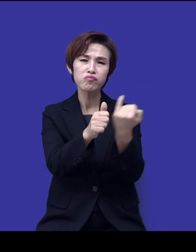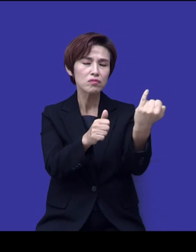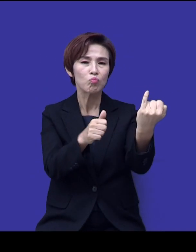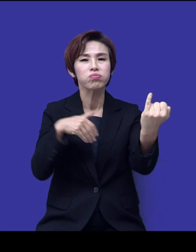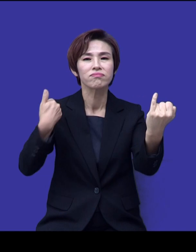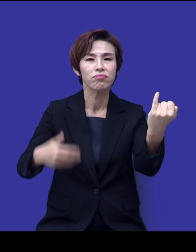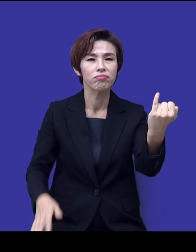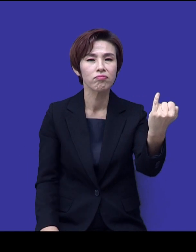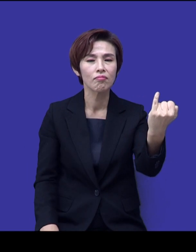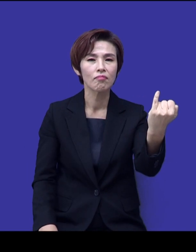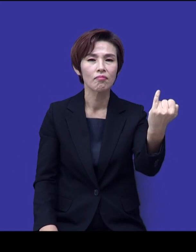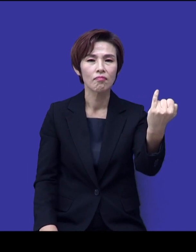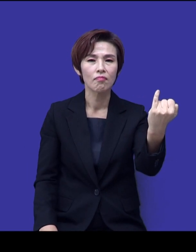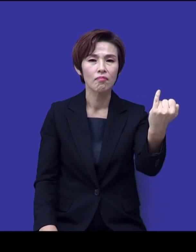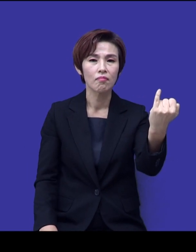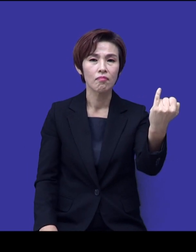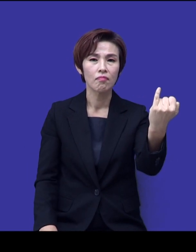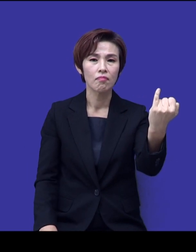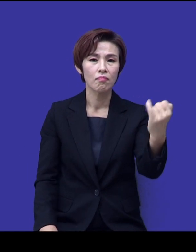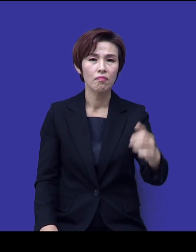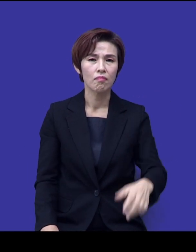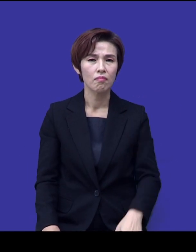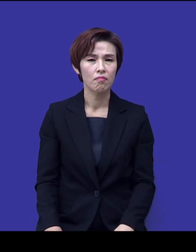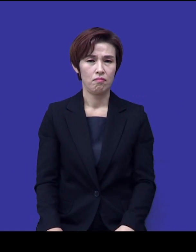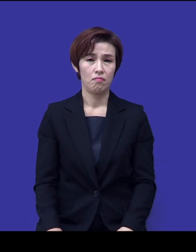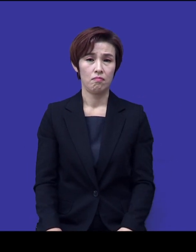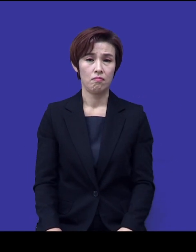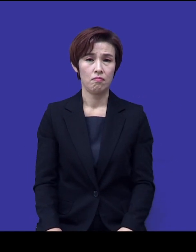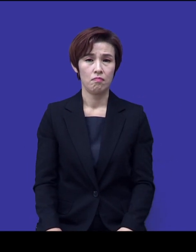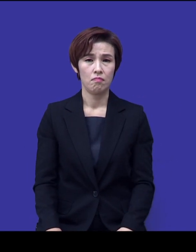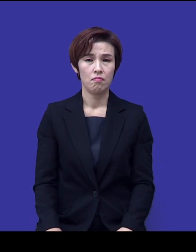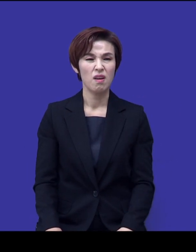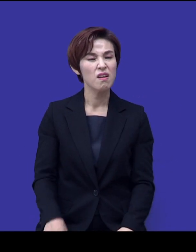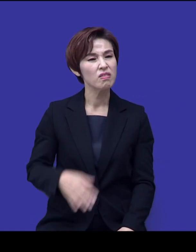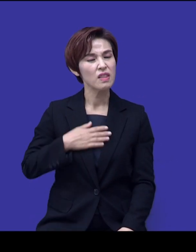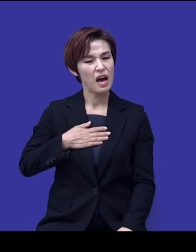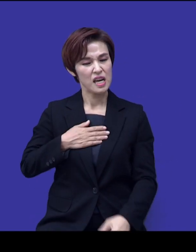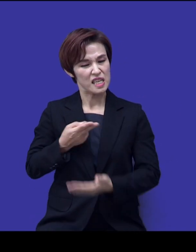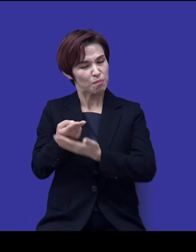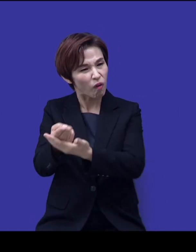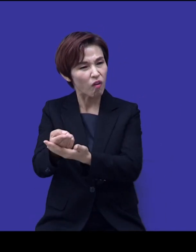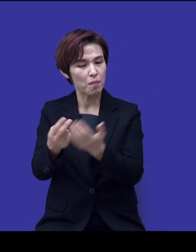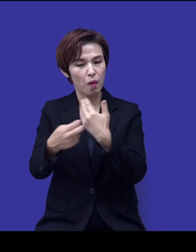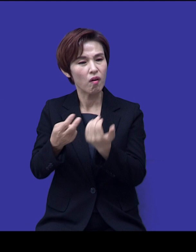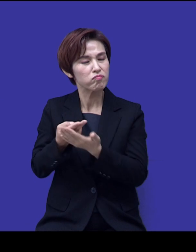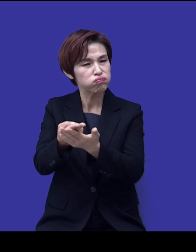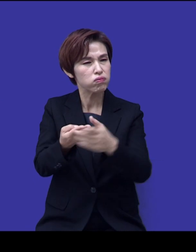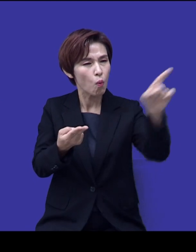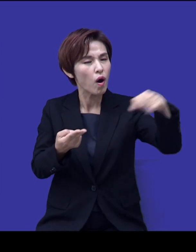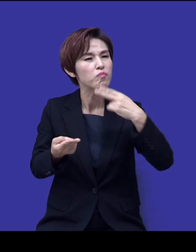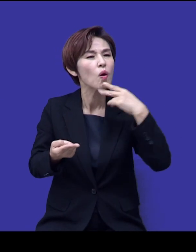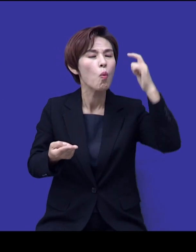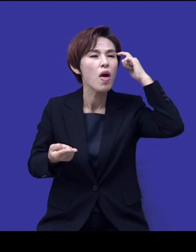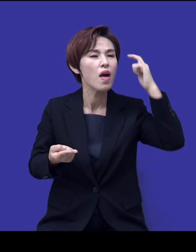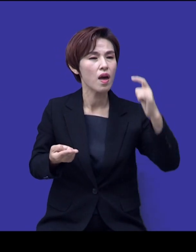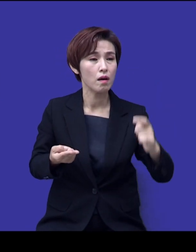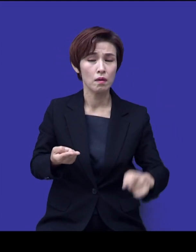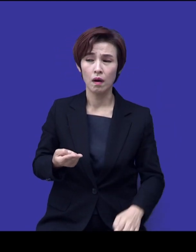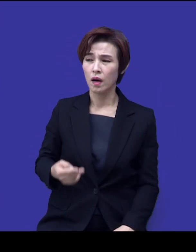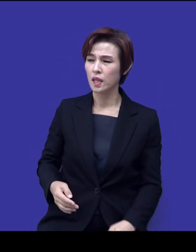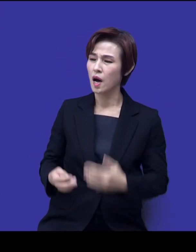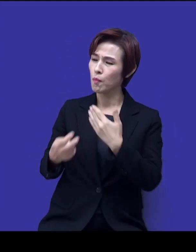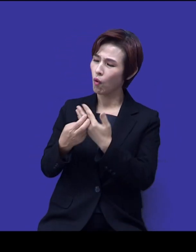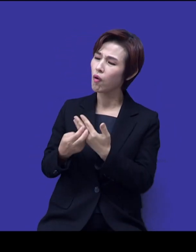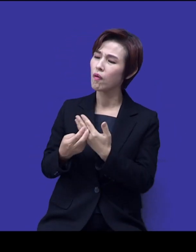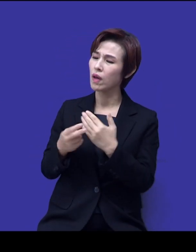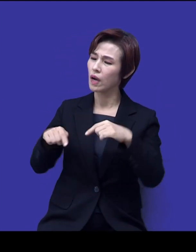남편이 병원에 입원했는데 이렇게 안 오니 왔대요. 그래서 네. 거짓말 하지 마라 언제 왔니? 네. 그 나중에